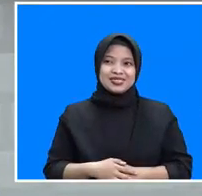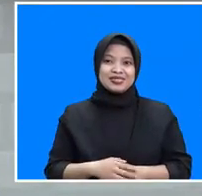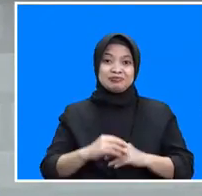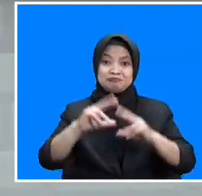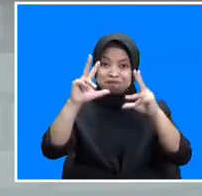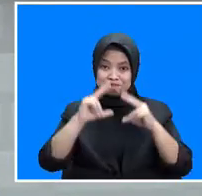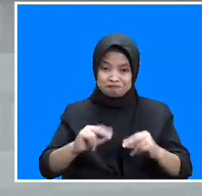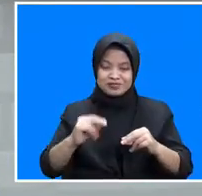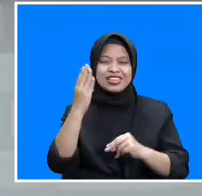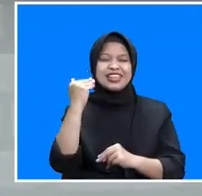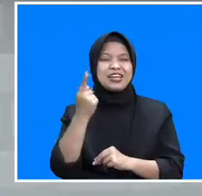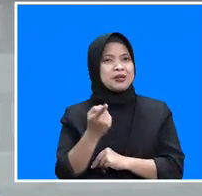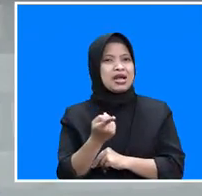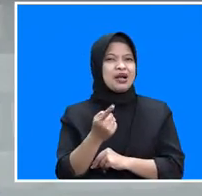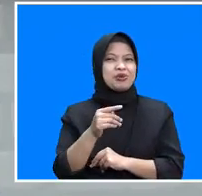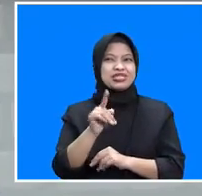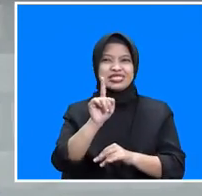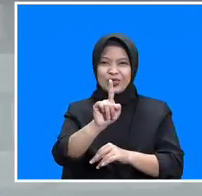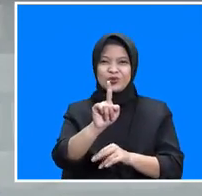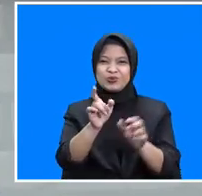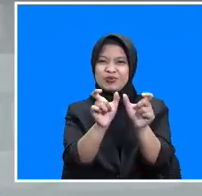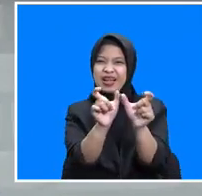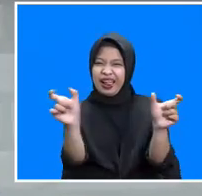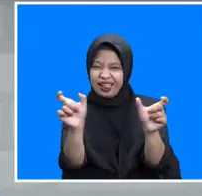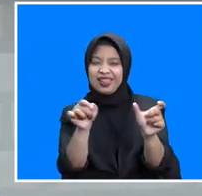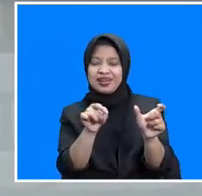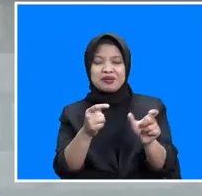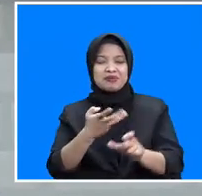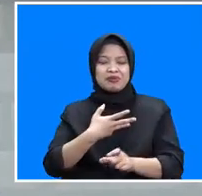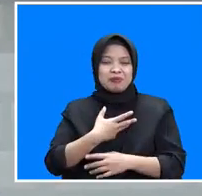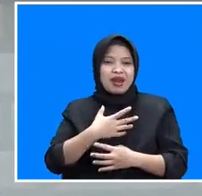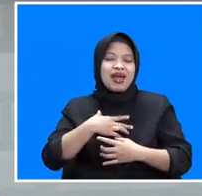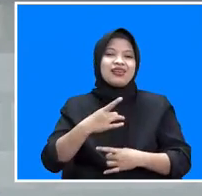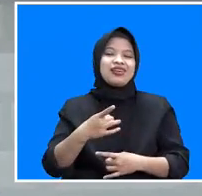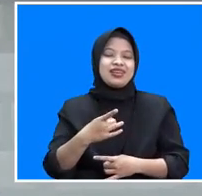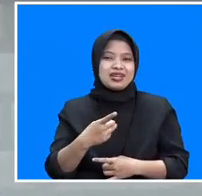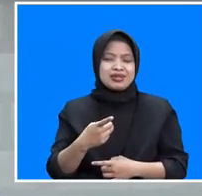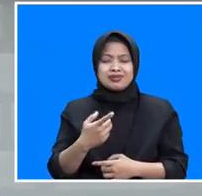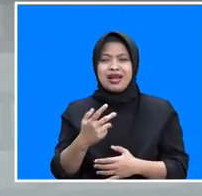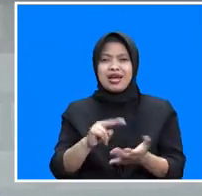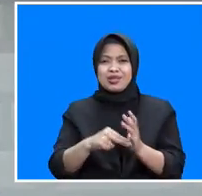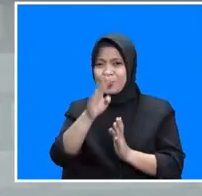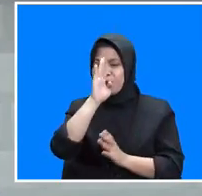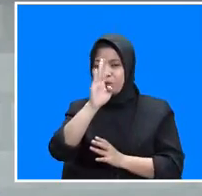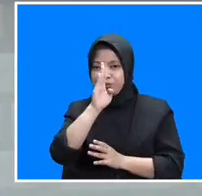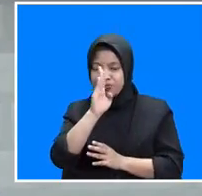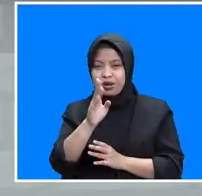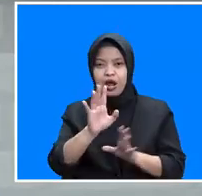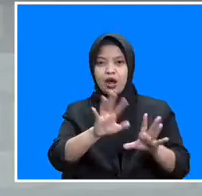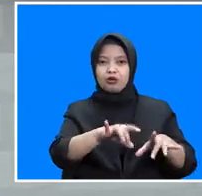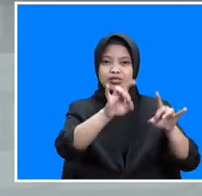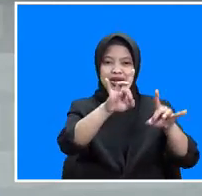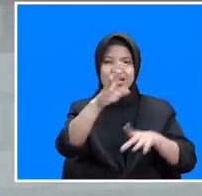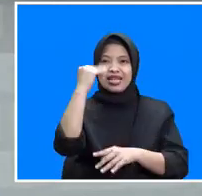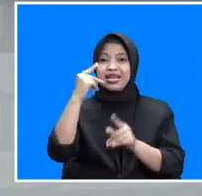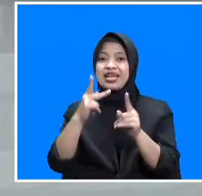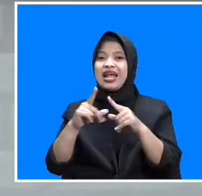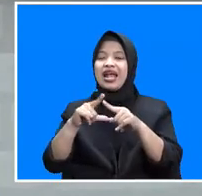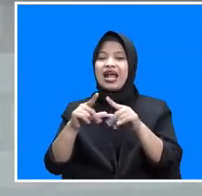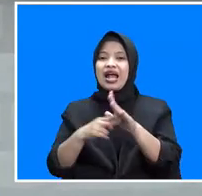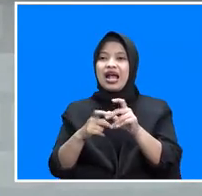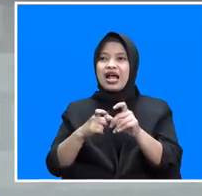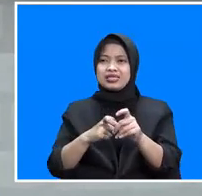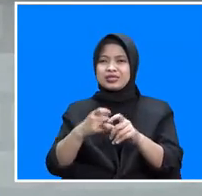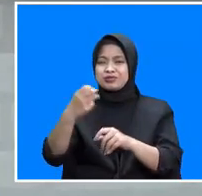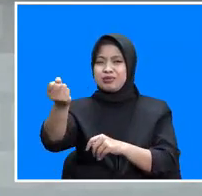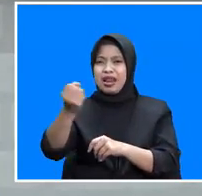Lalu kemudian tadi ada satu quote yang sangat menarik bagi saya. Dan ini menunjukkan komitmen dalam konteks Australia. Tadi Mr. Han bilang,